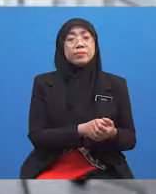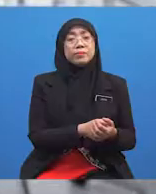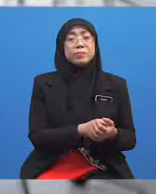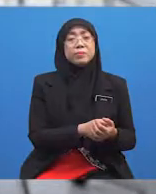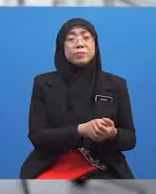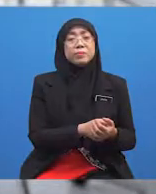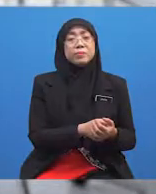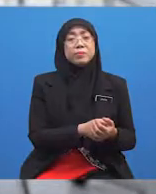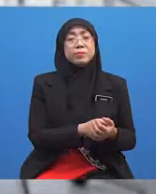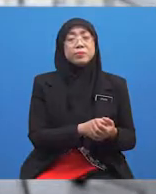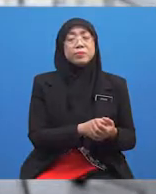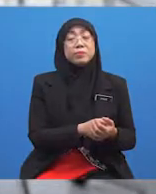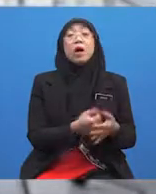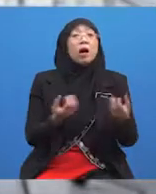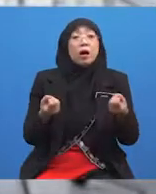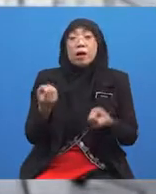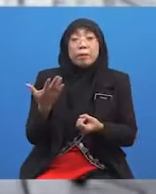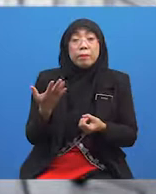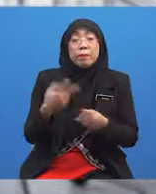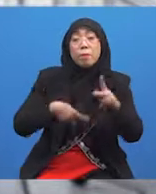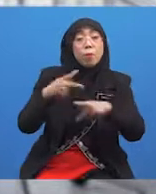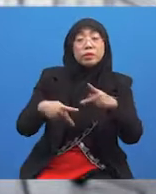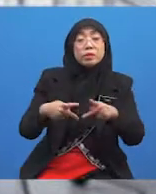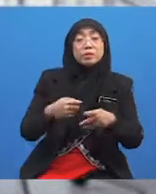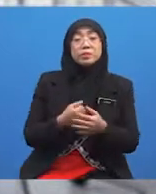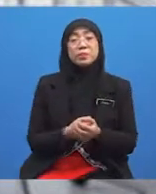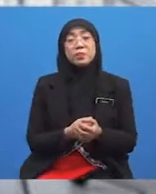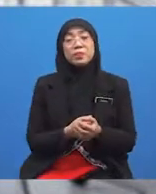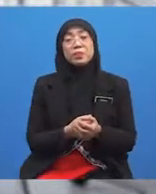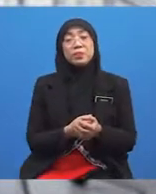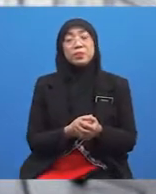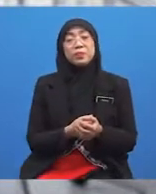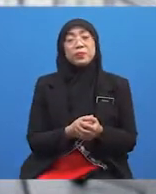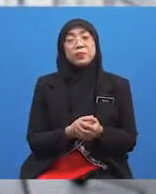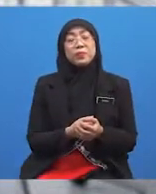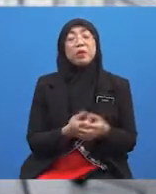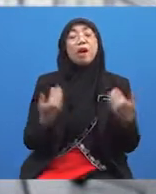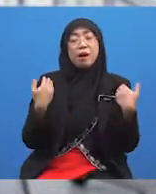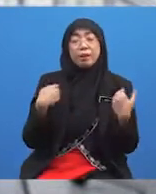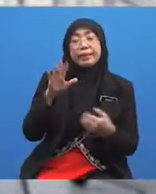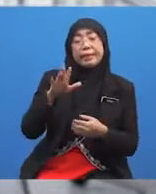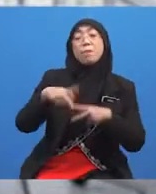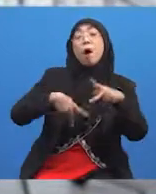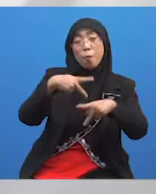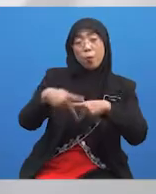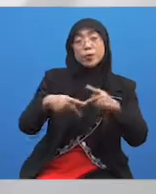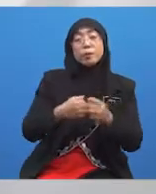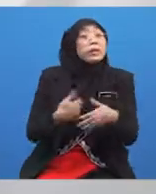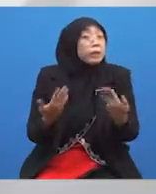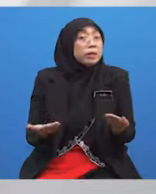Ada berapa proses pembelian produk baharu? Betul, pelajar, terdapat 5 proses pembelian produk